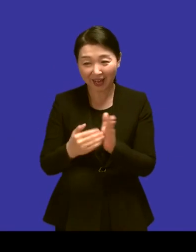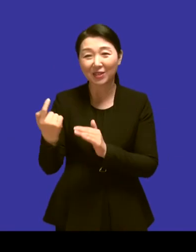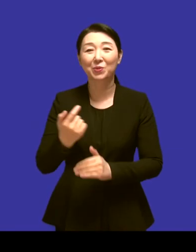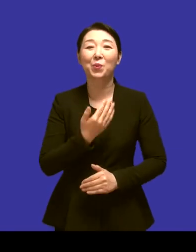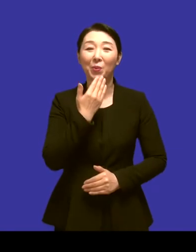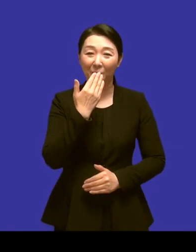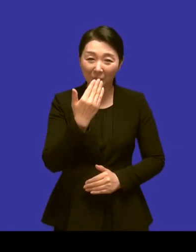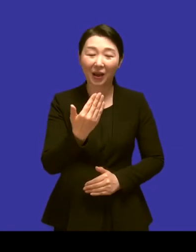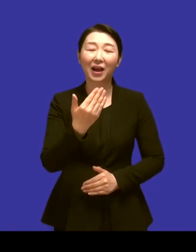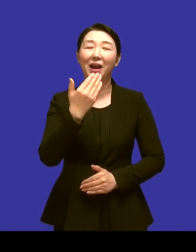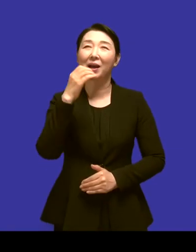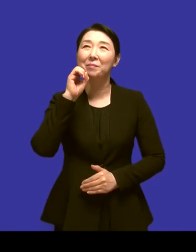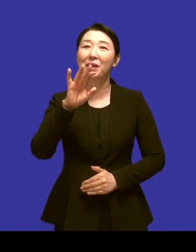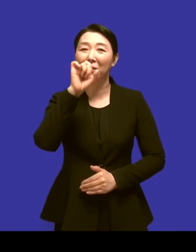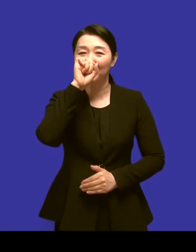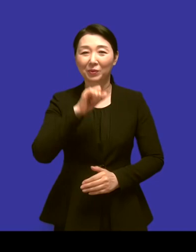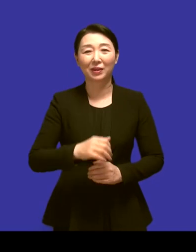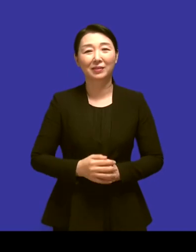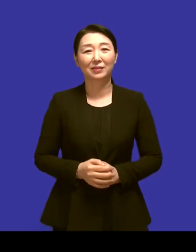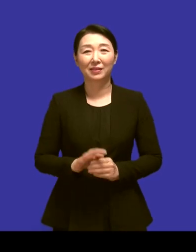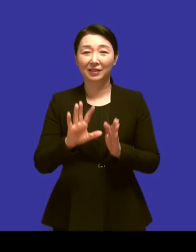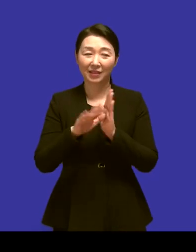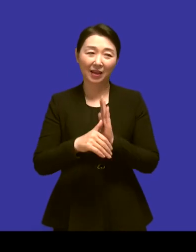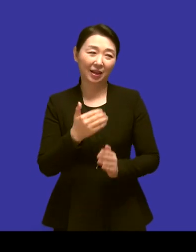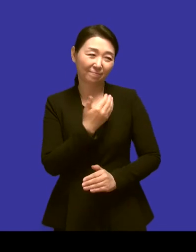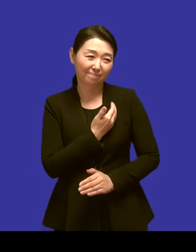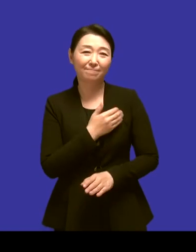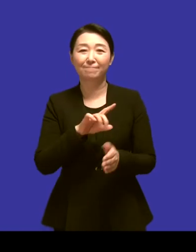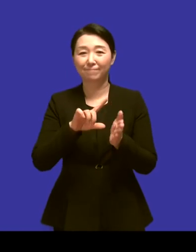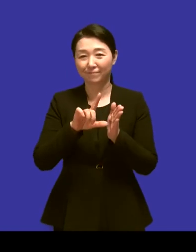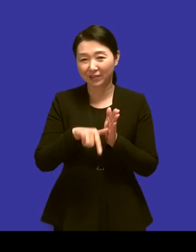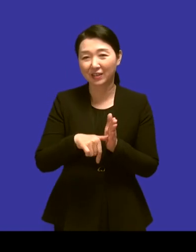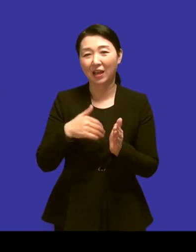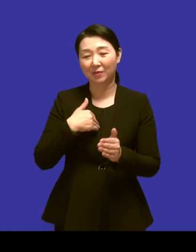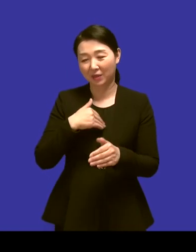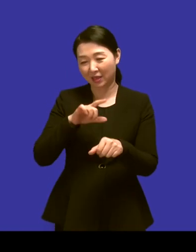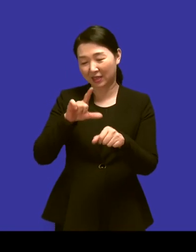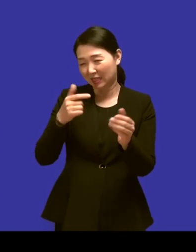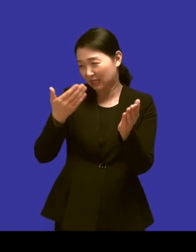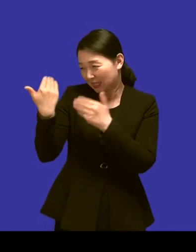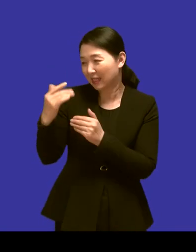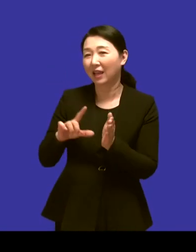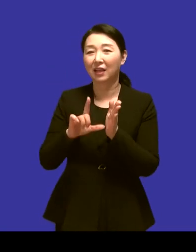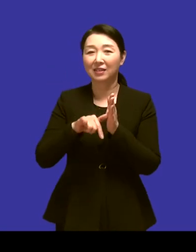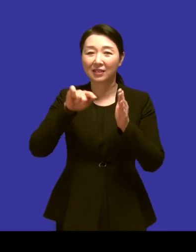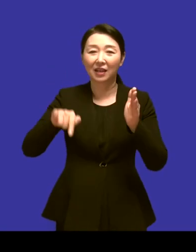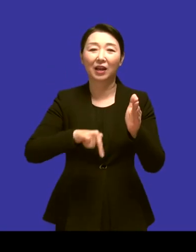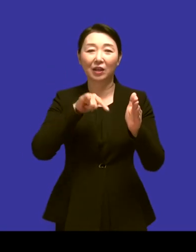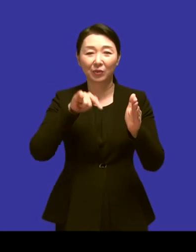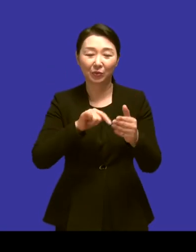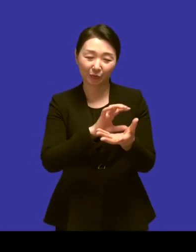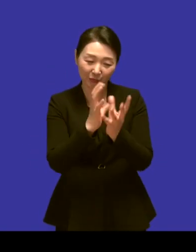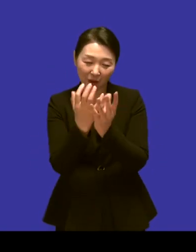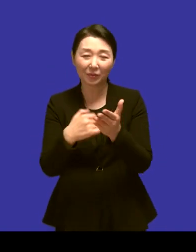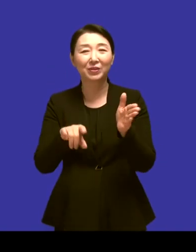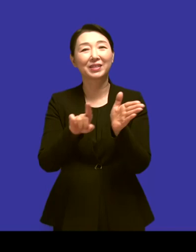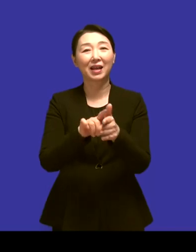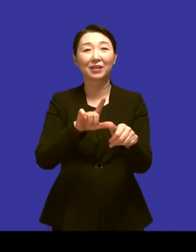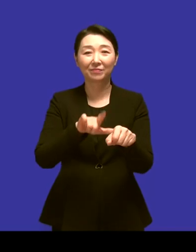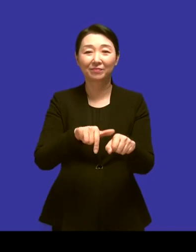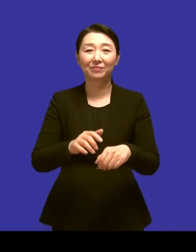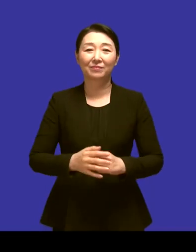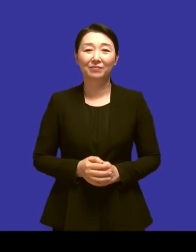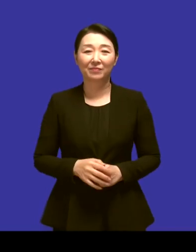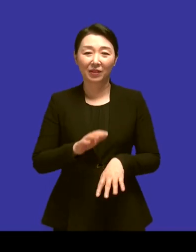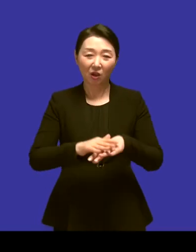올 수 있었지였으면 좋겠네. 그때까지 연단의 시간 나의 지난 시간들 속에서 꽃이 피기 위한